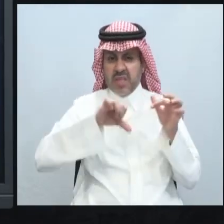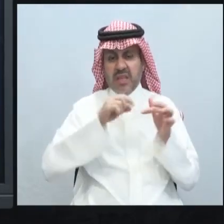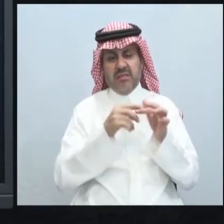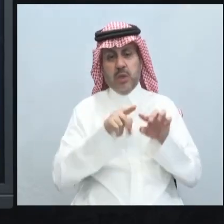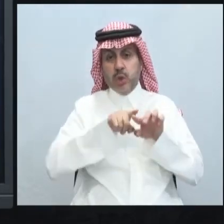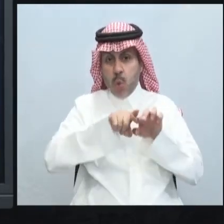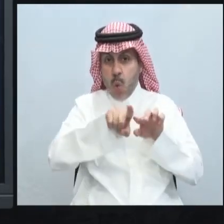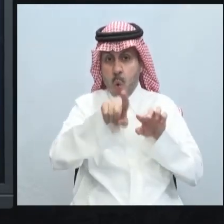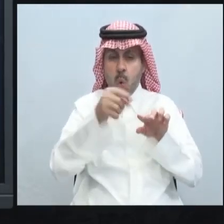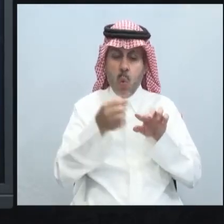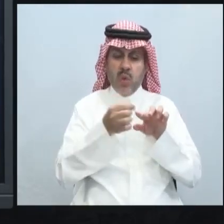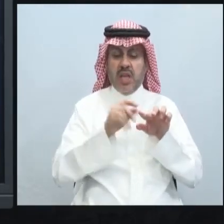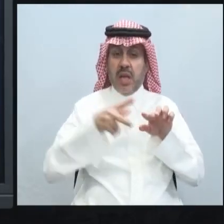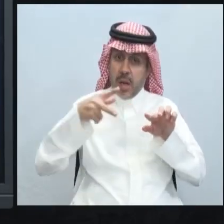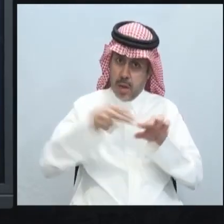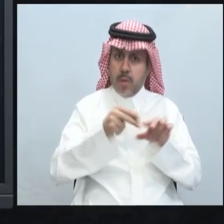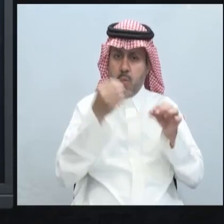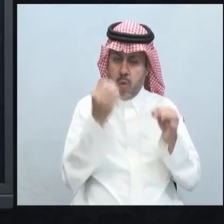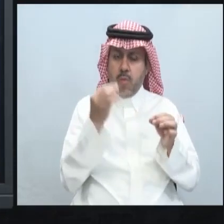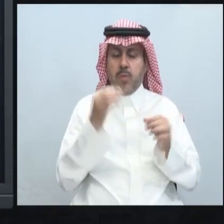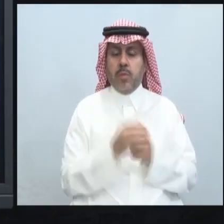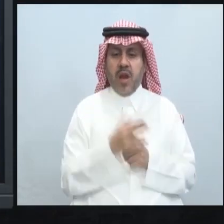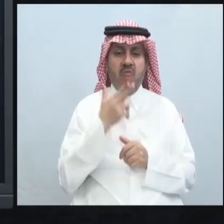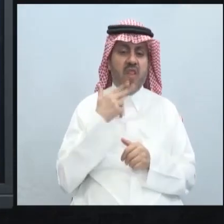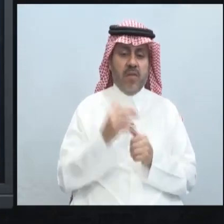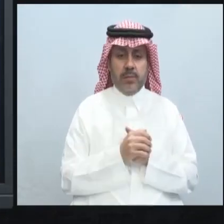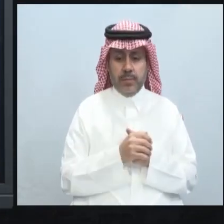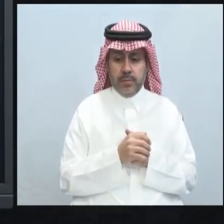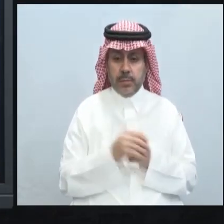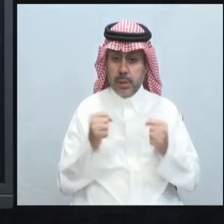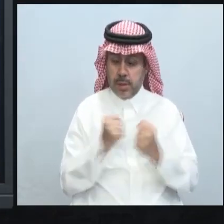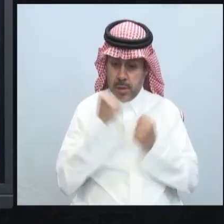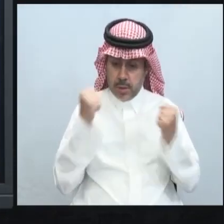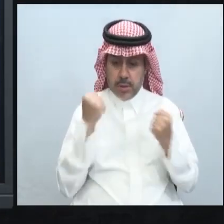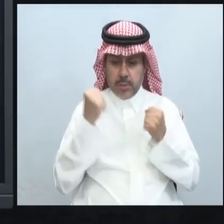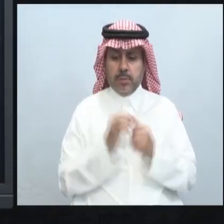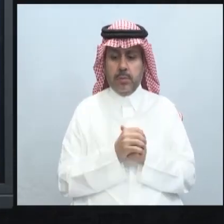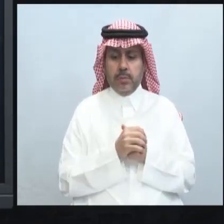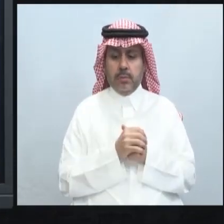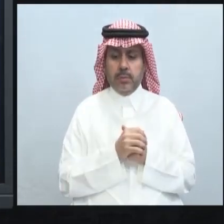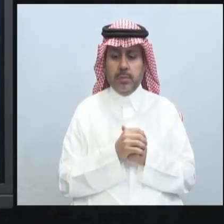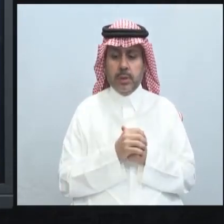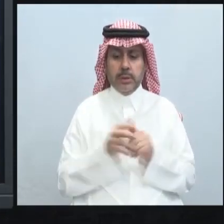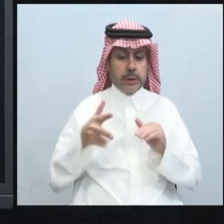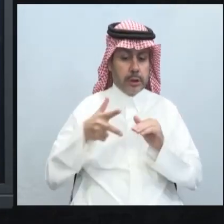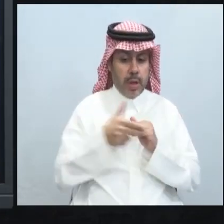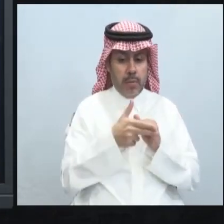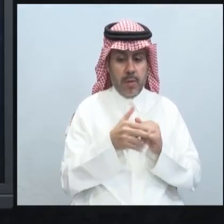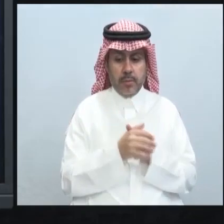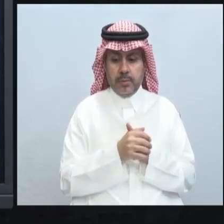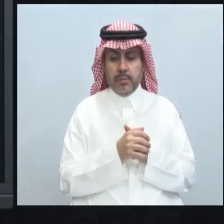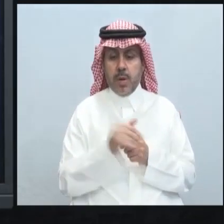والبكتيريا فنحرس بارك الله فيكم يا ابنائي على ماذا تقليم الاظافر